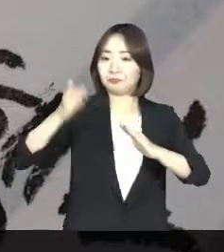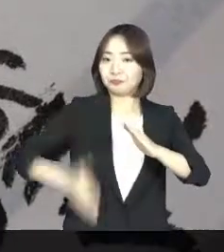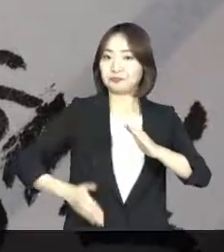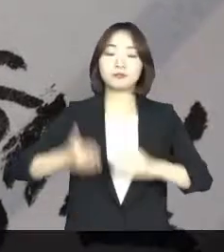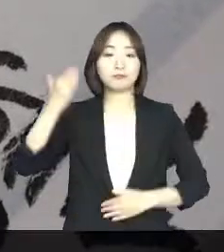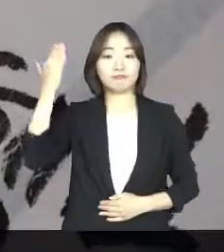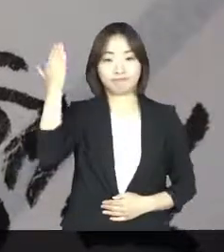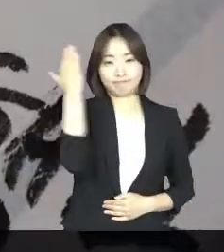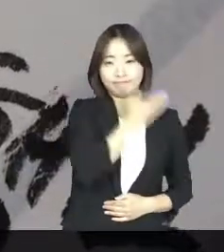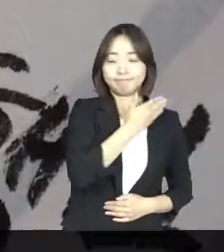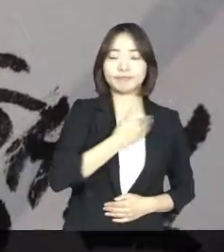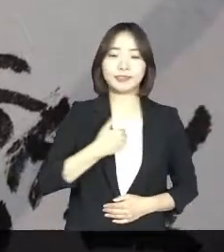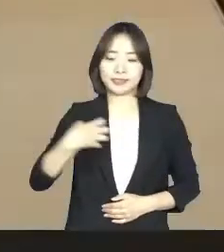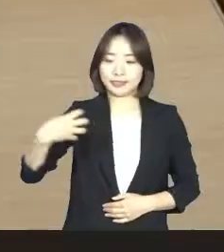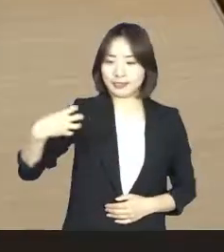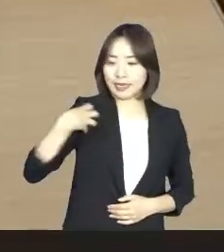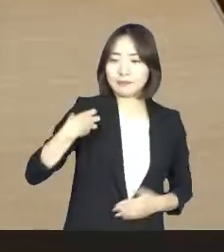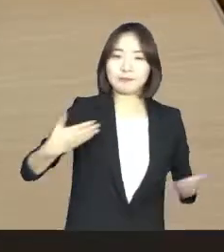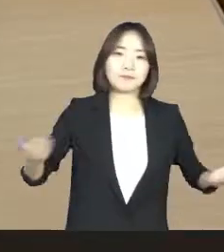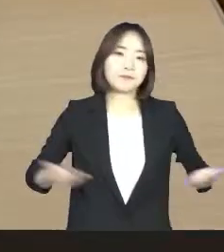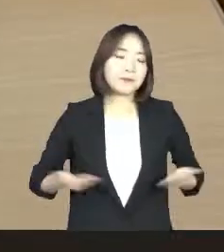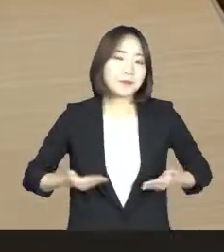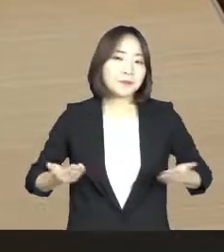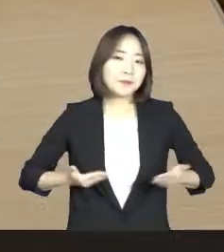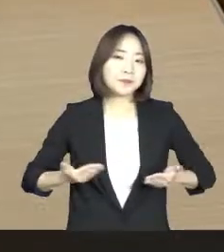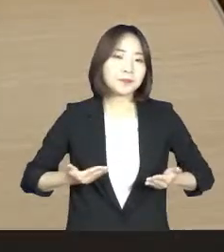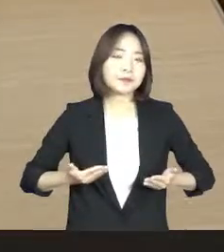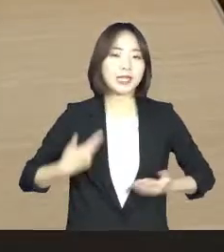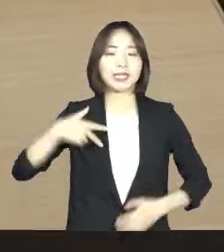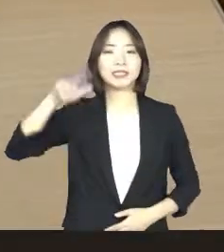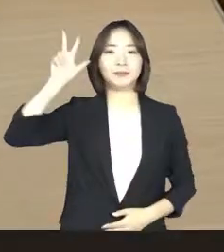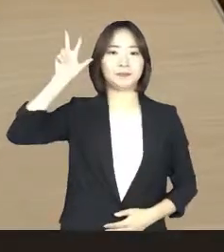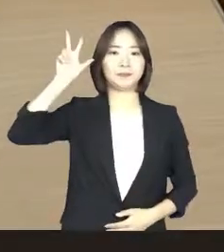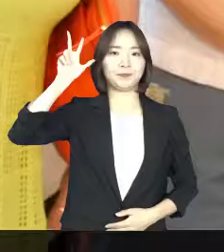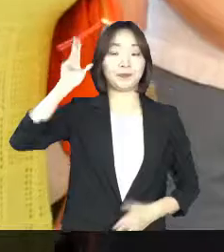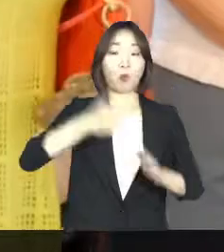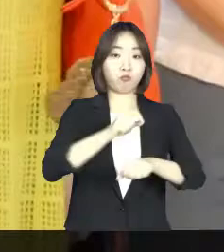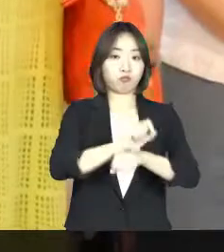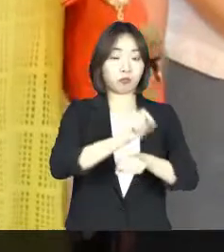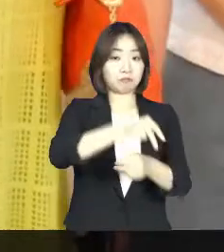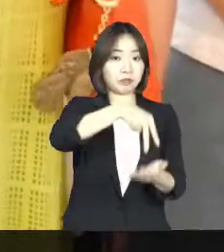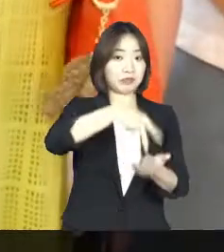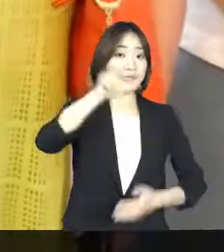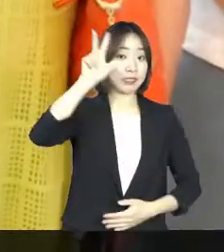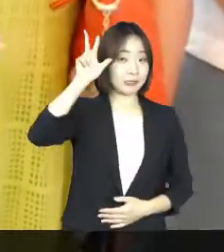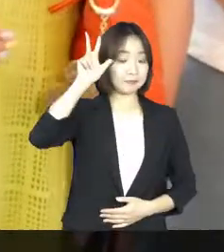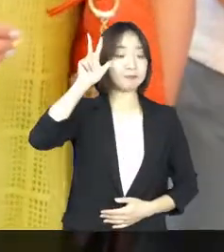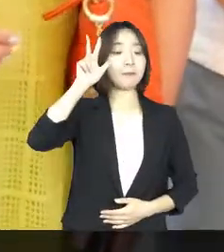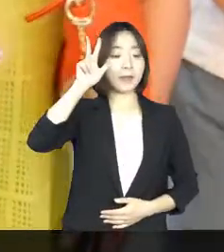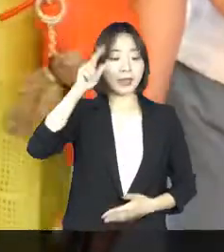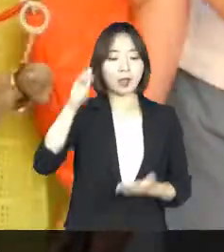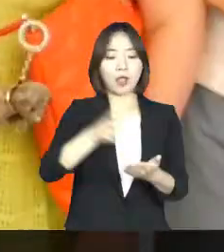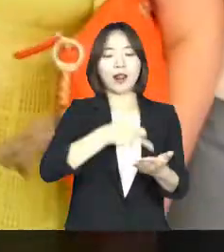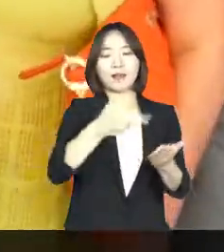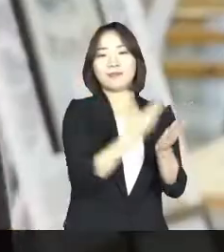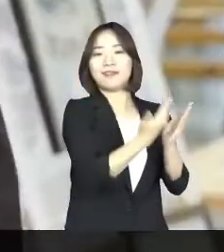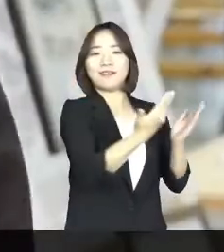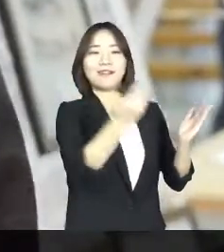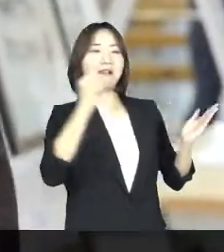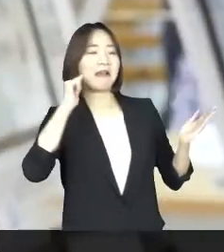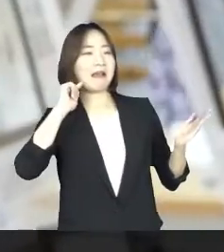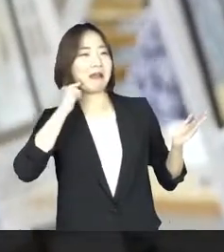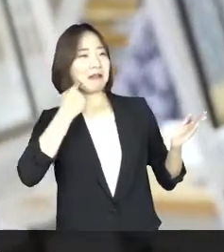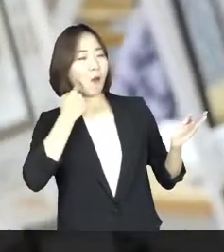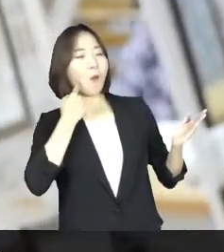공정하고 투명하며 책임감 있는 업무 처리를 다짐하는 공무원의 다짐이 시민들의 손에서 캘리그라피로 더욱